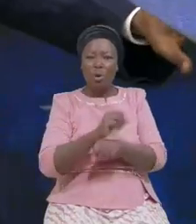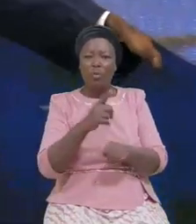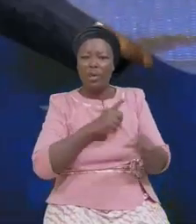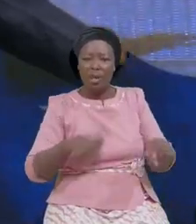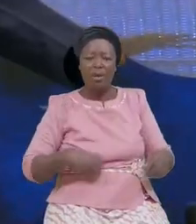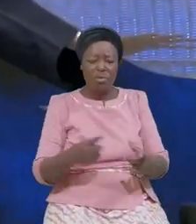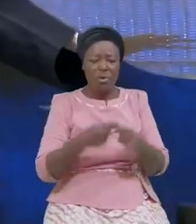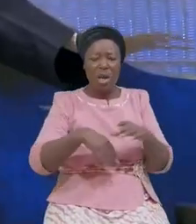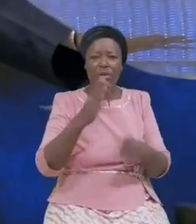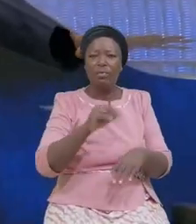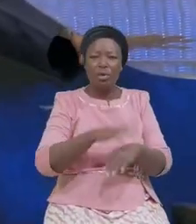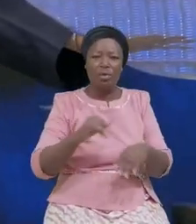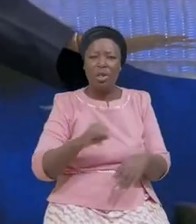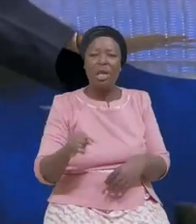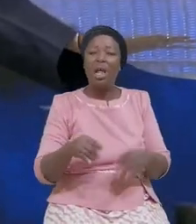appel.